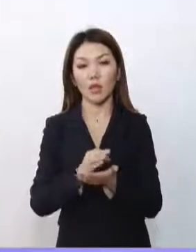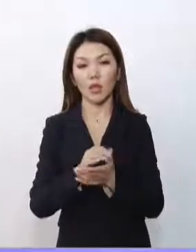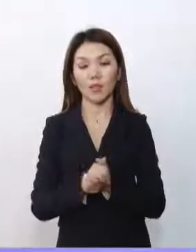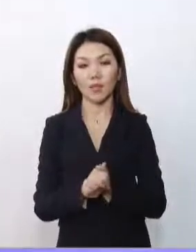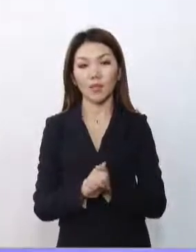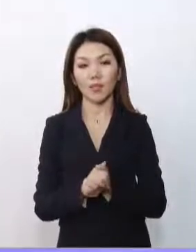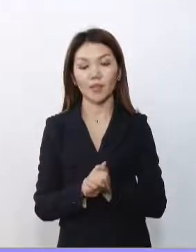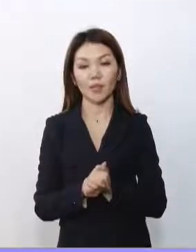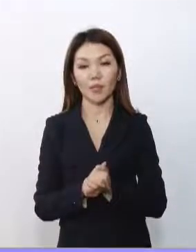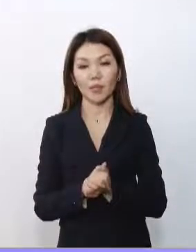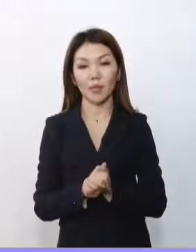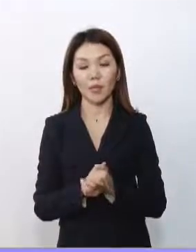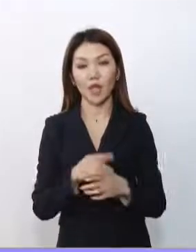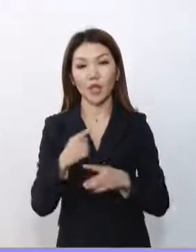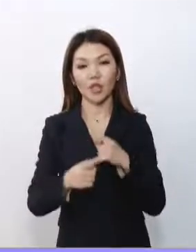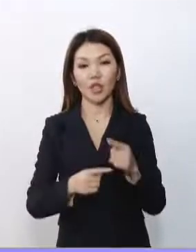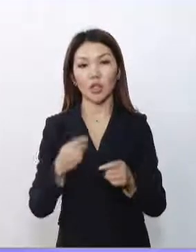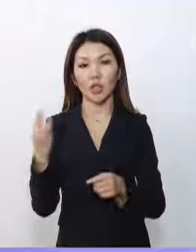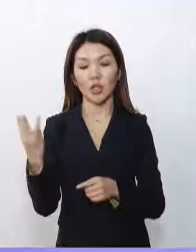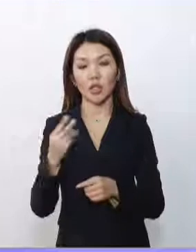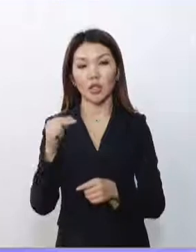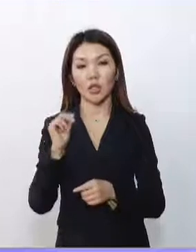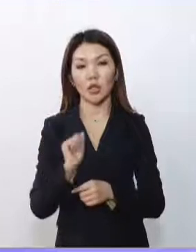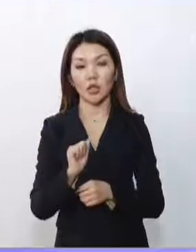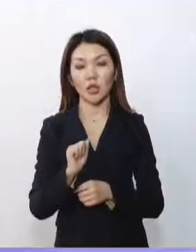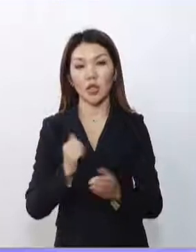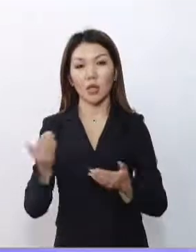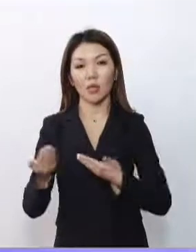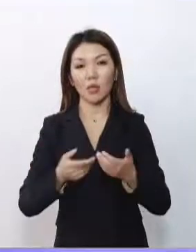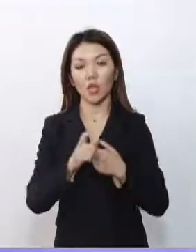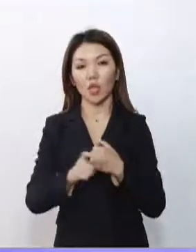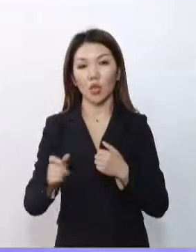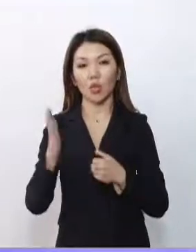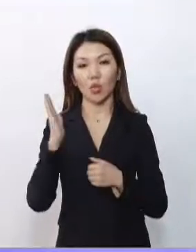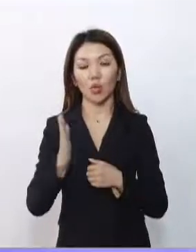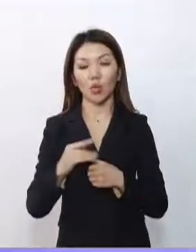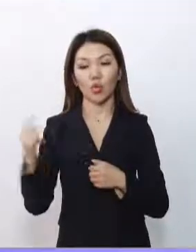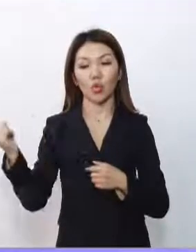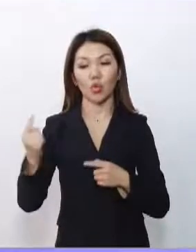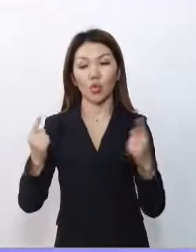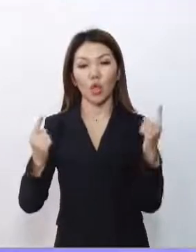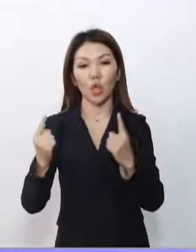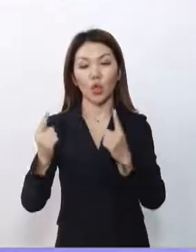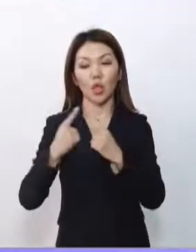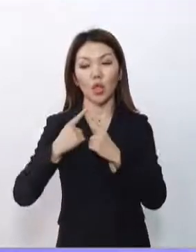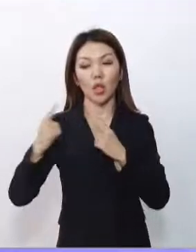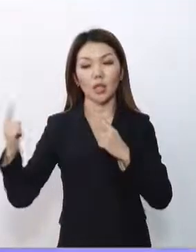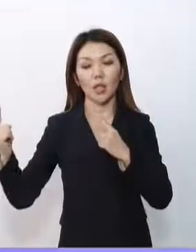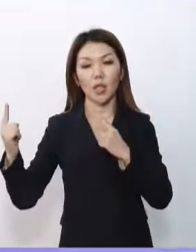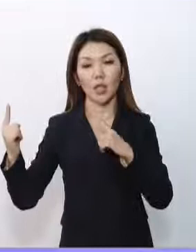через три часа пешеходы будут друг от друга на расстоянии